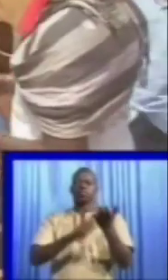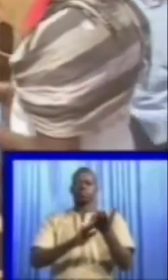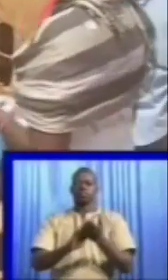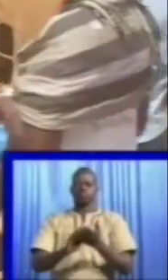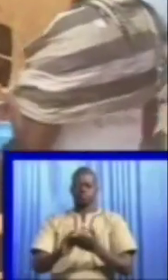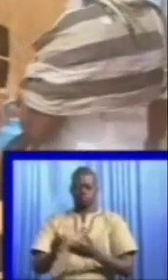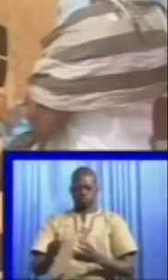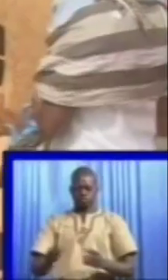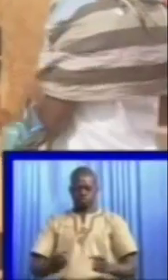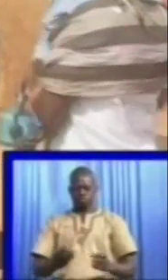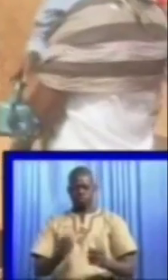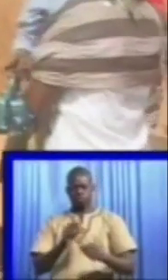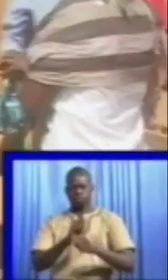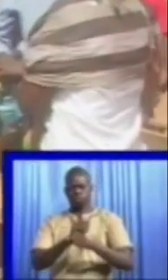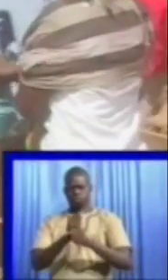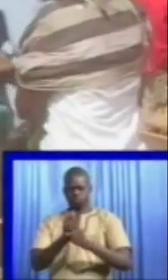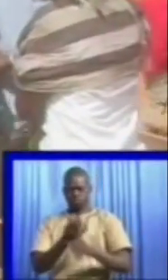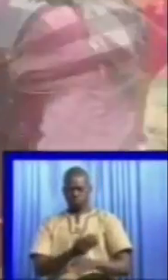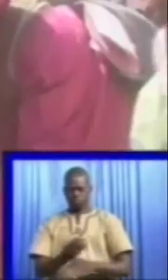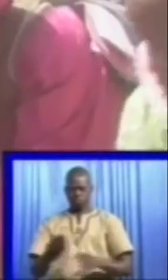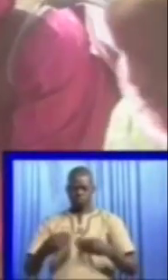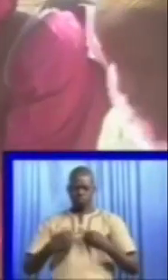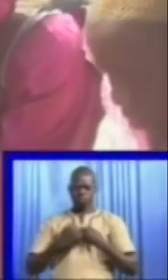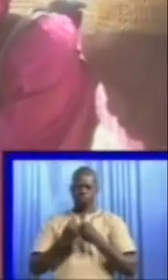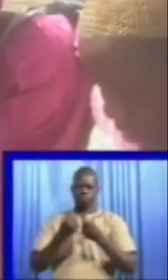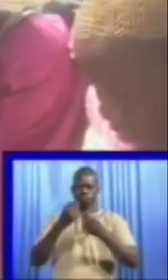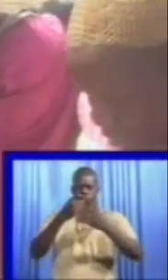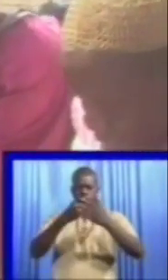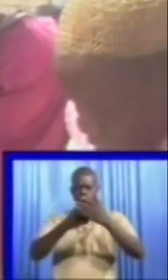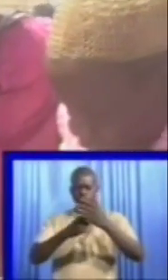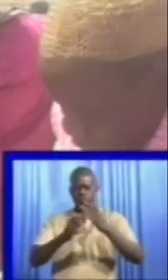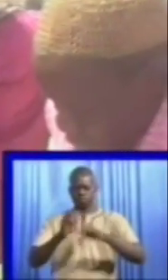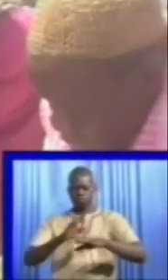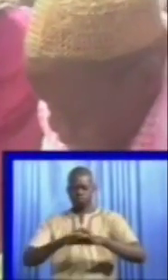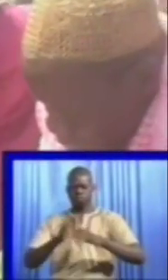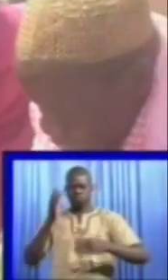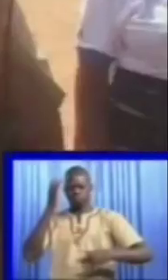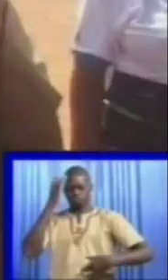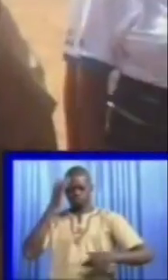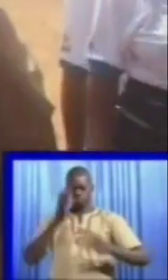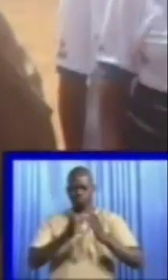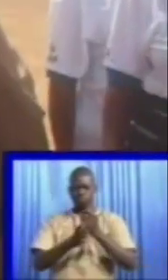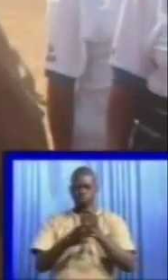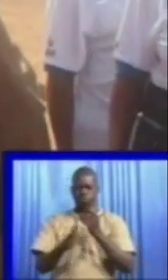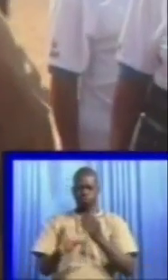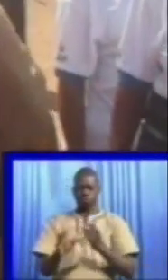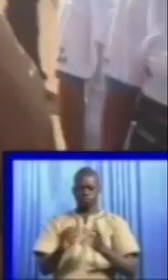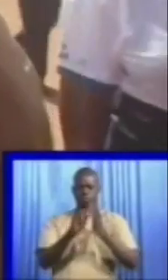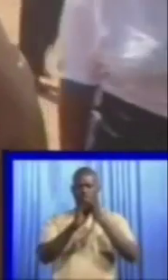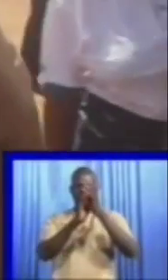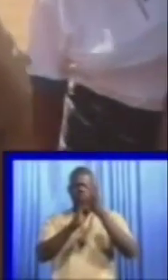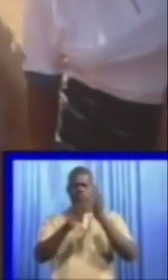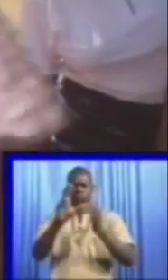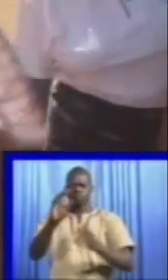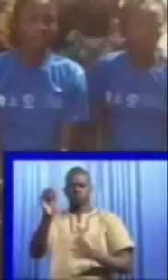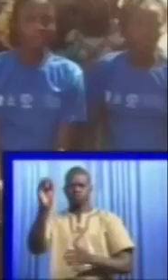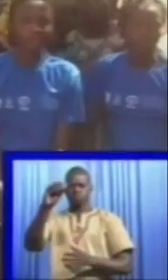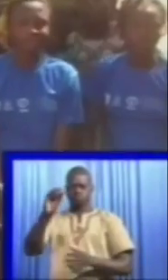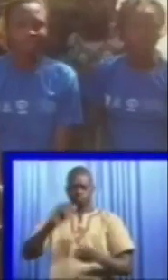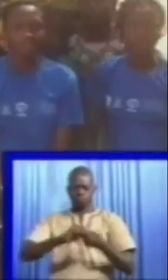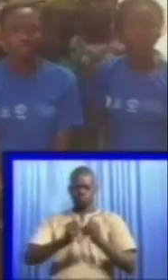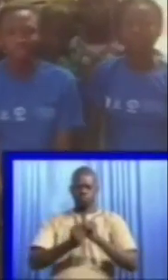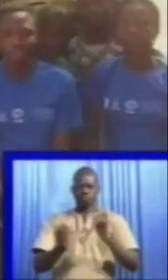geste simple, un moyen efficace, le moins coûteux de prévenir les maladies diarrhéiques. Il réduit de près de 30% les risques